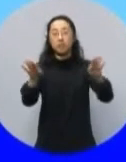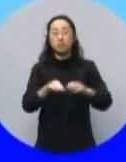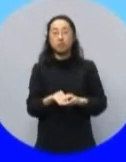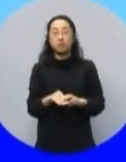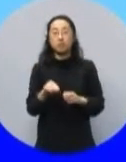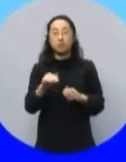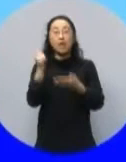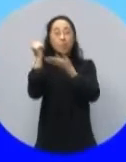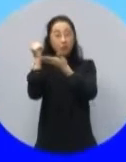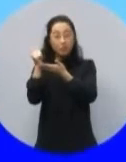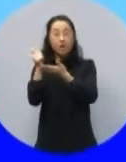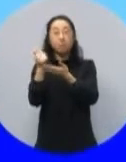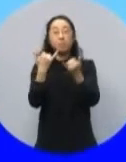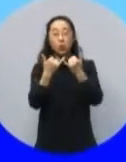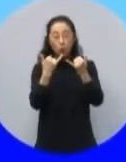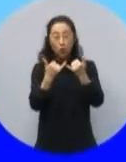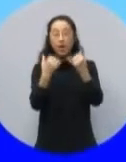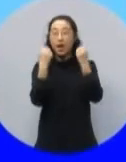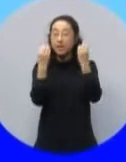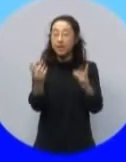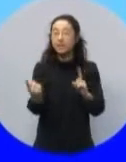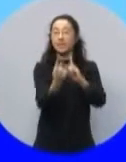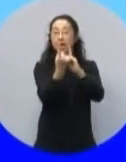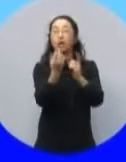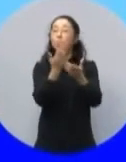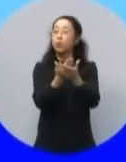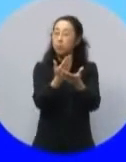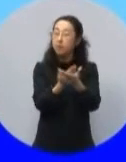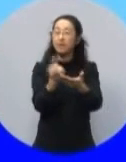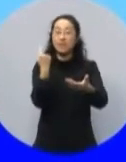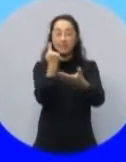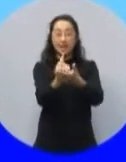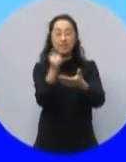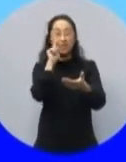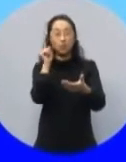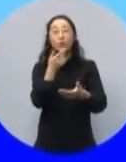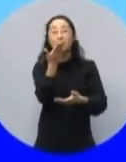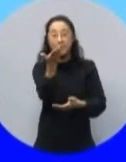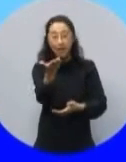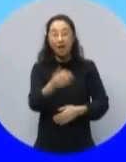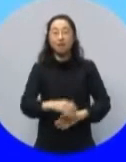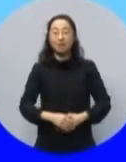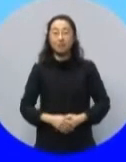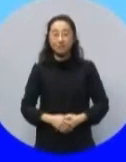山内さんのように新しい出会いを求め参加してみませんか。